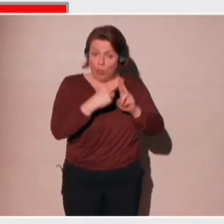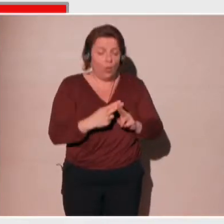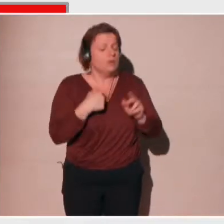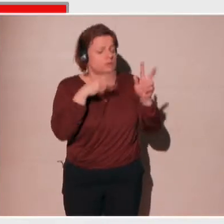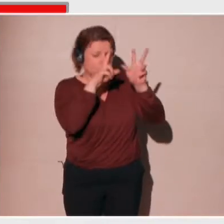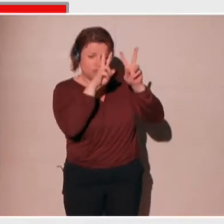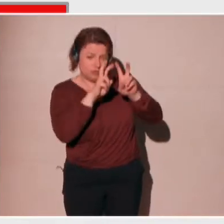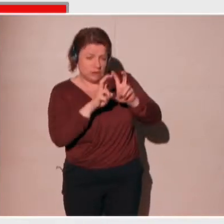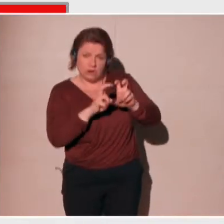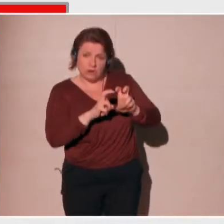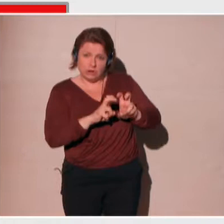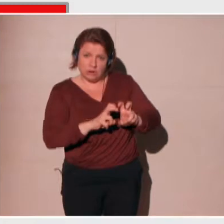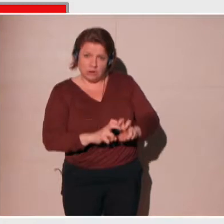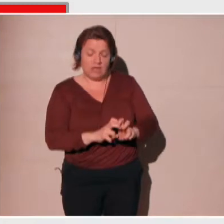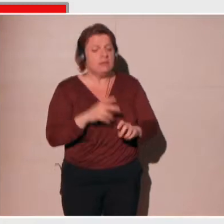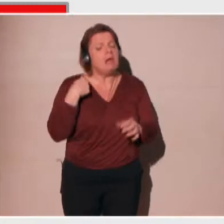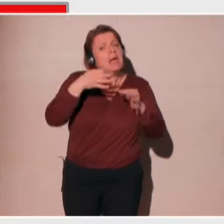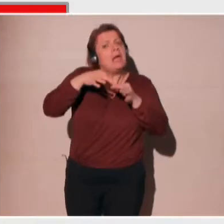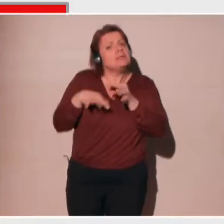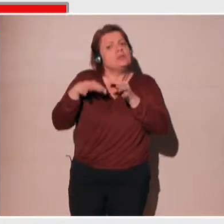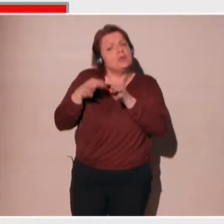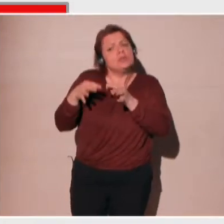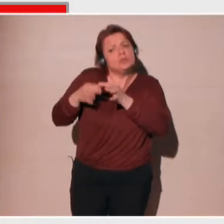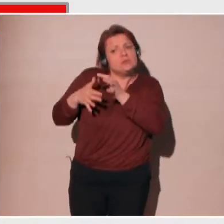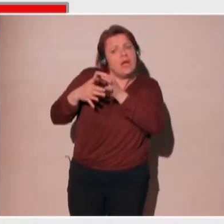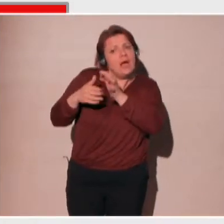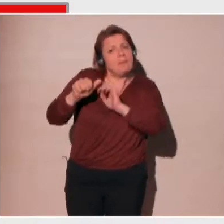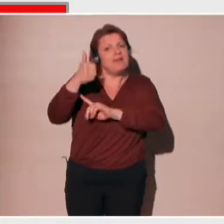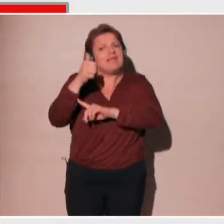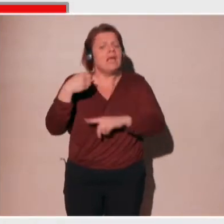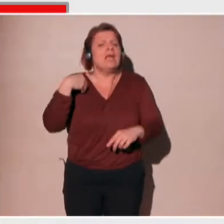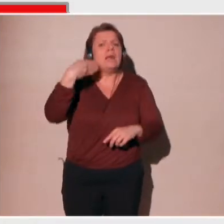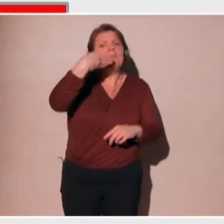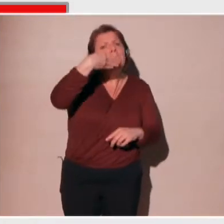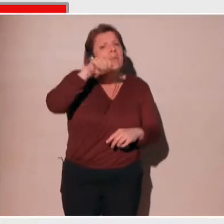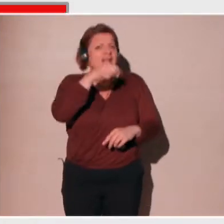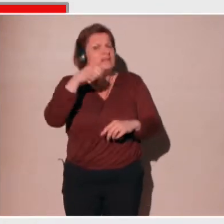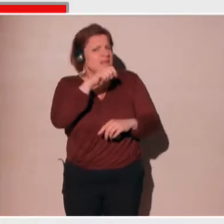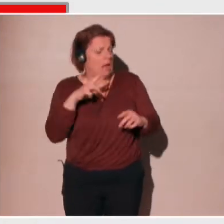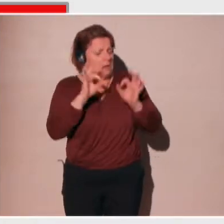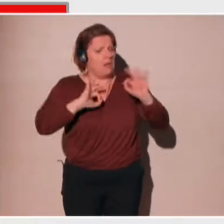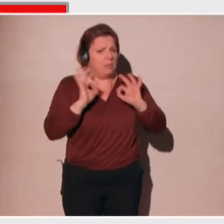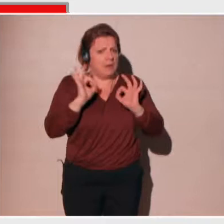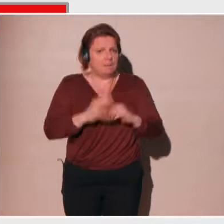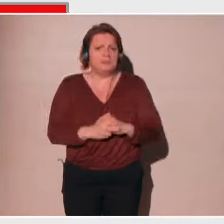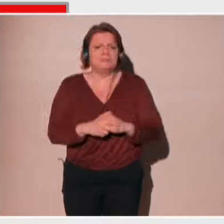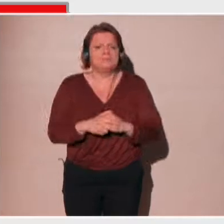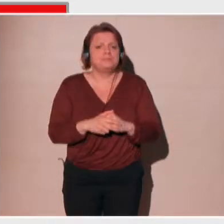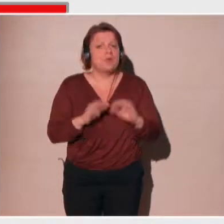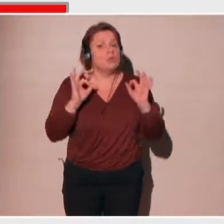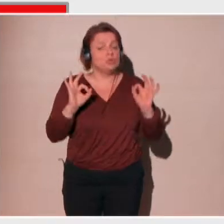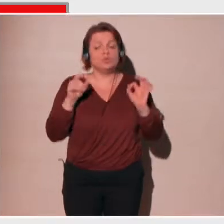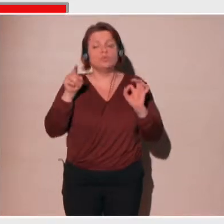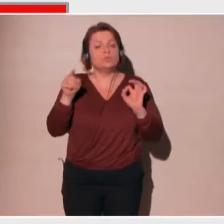Et d'autres résultats apparaissent principalement, et non pas les Magyars. Et voilà comment la machine